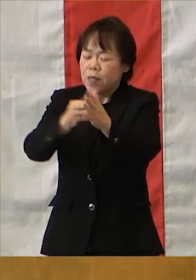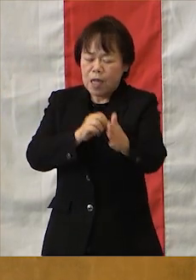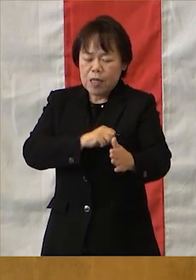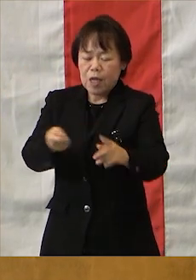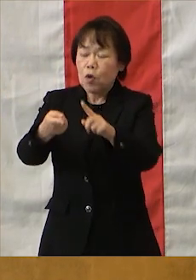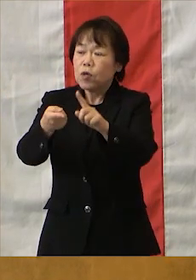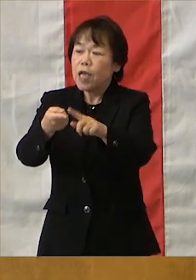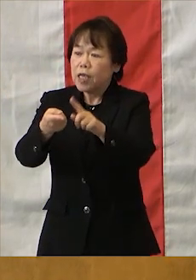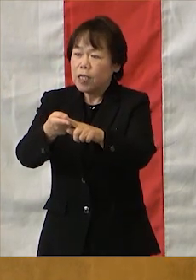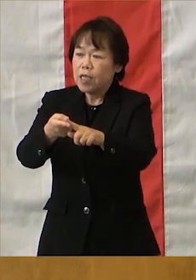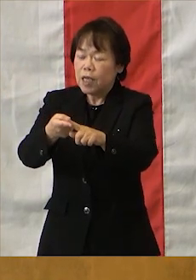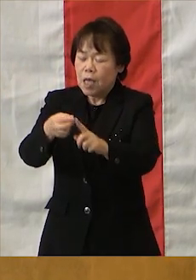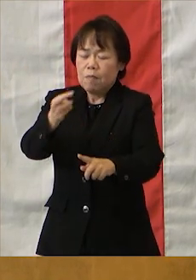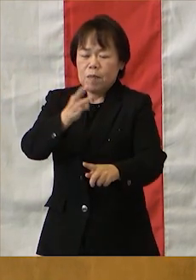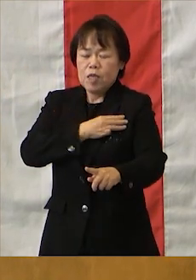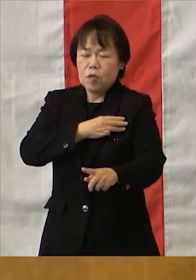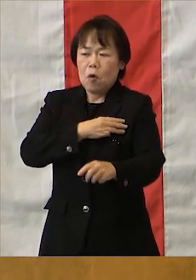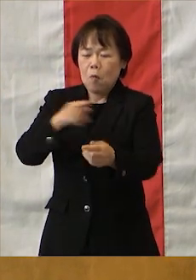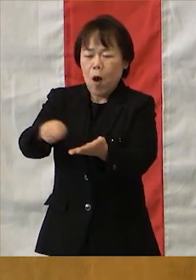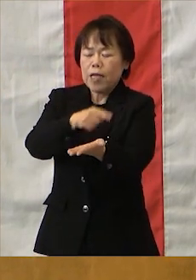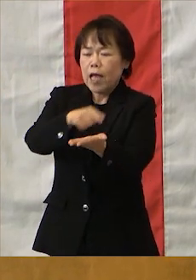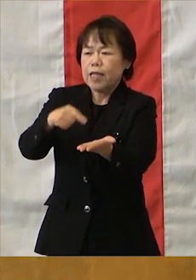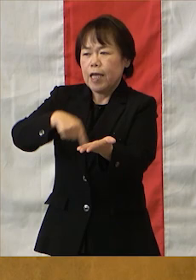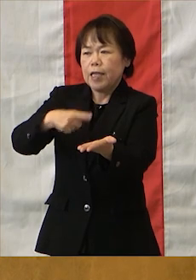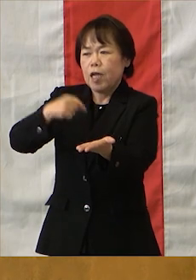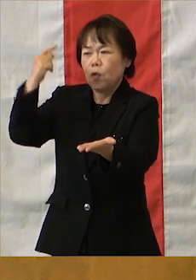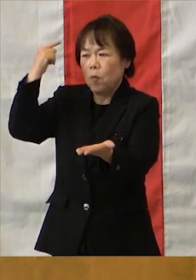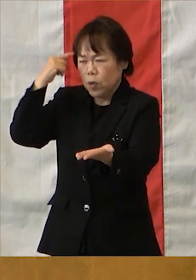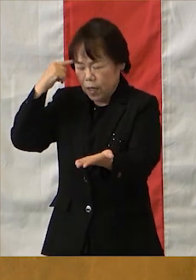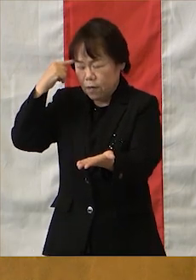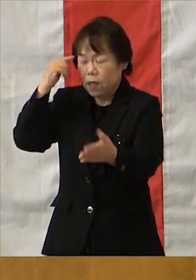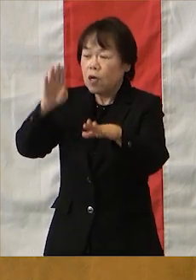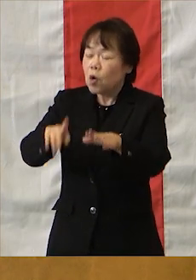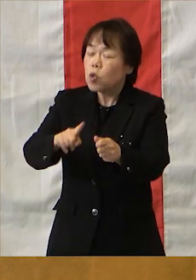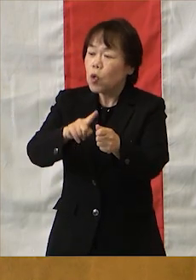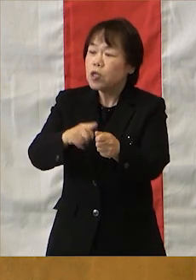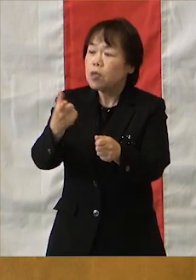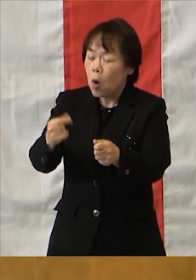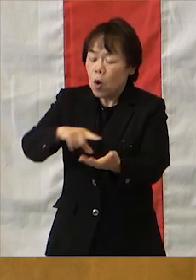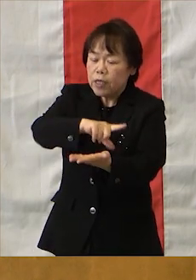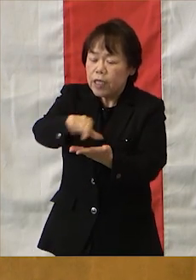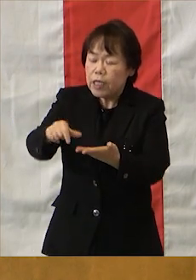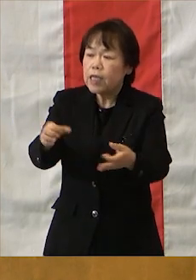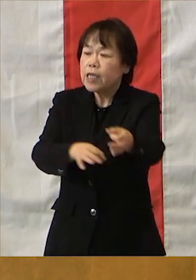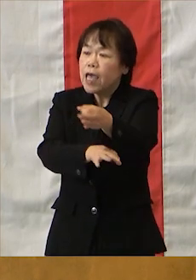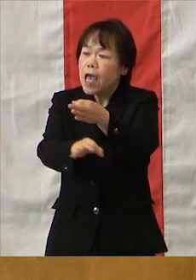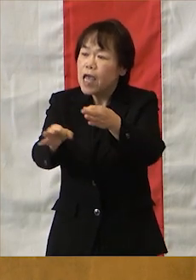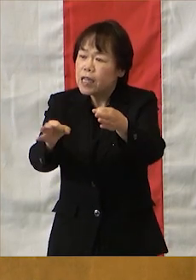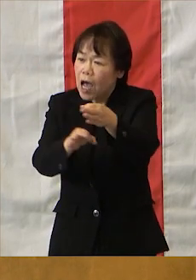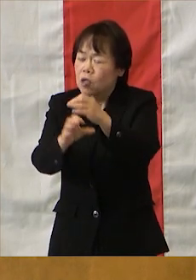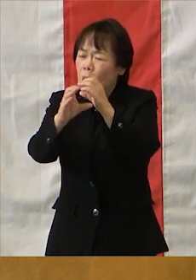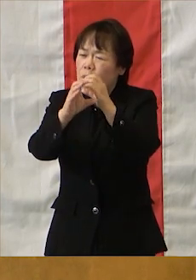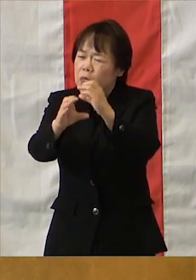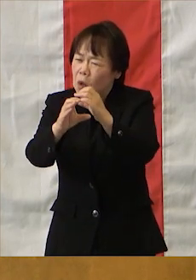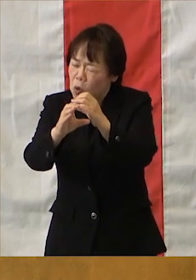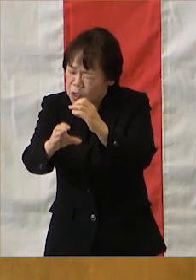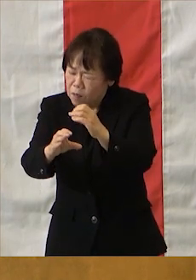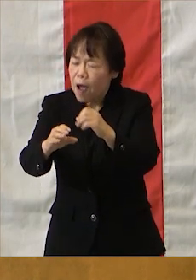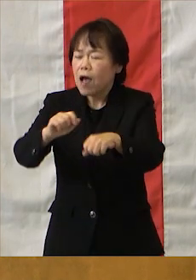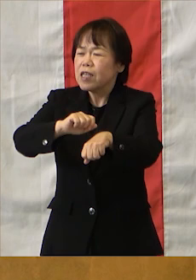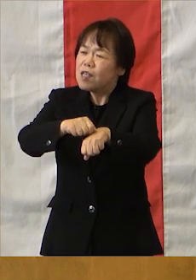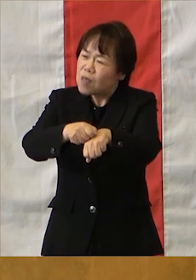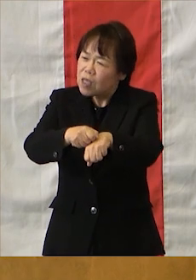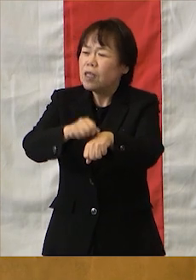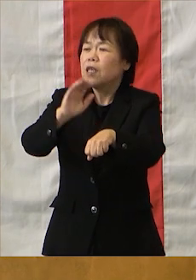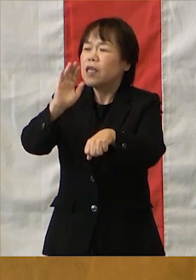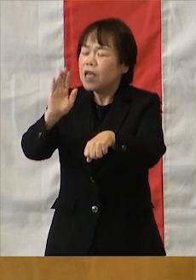的にその使命を果たしていきたいと考えています本年も地域経済の見通しは厳し厳しいです